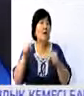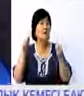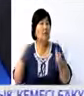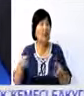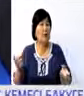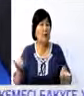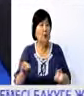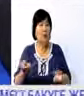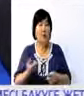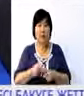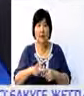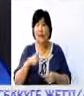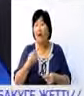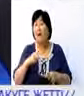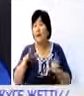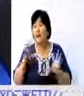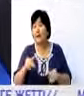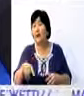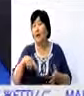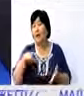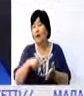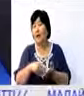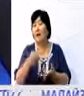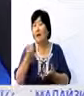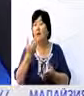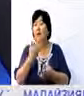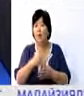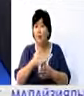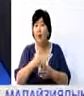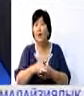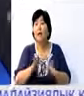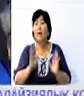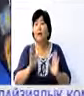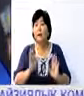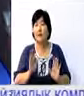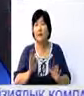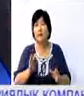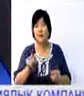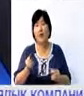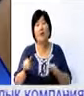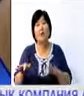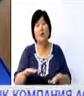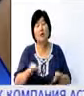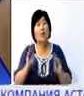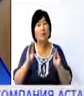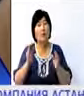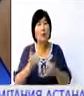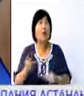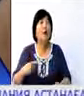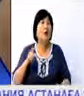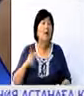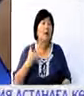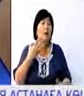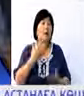керек, знактарын қайда деп. Негізі бірақ қаладан ақша бөлініп, жекеге дейміз ғой, содан бөлініп жасалып орнына қойылған. Сондай ақ мамандар өзен